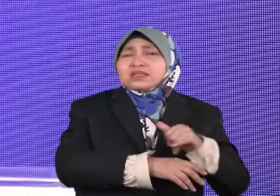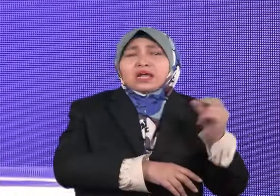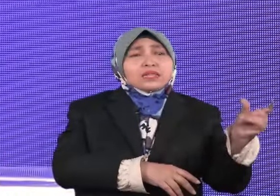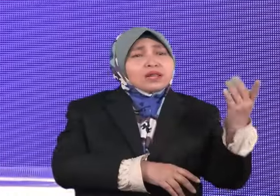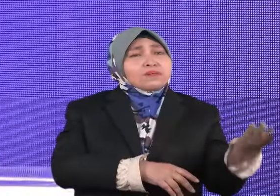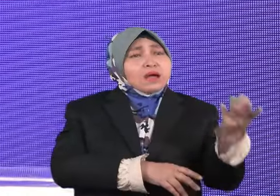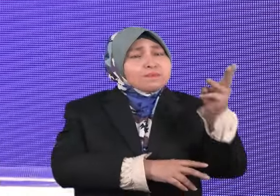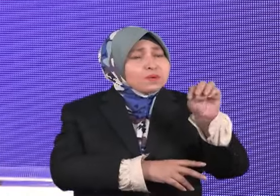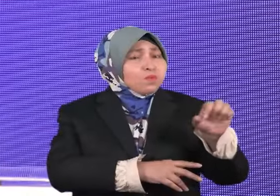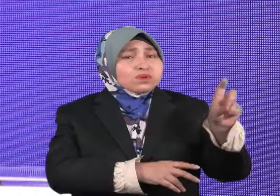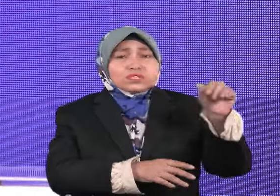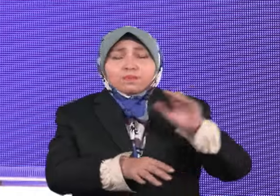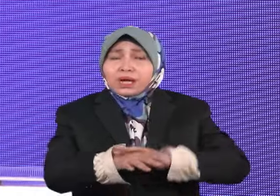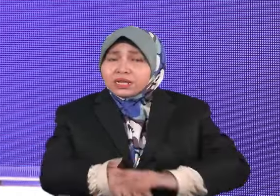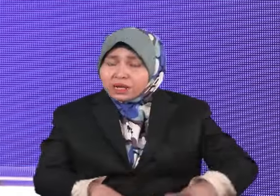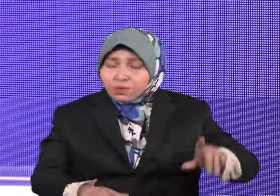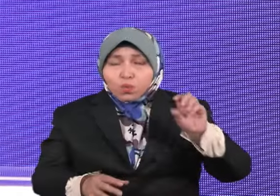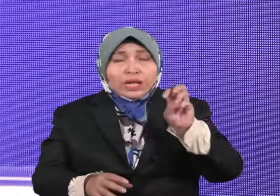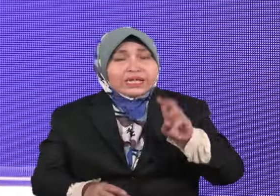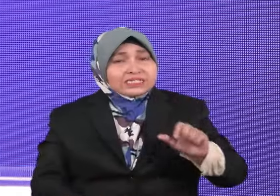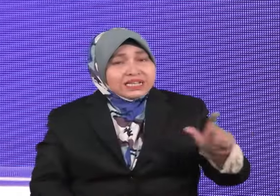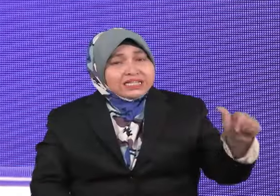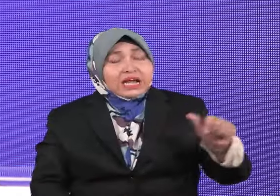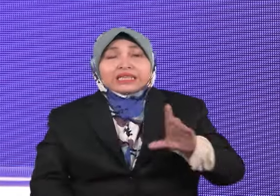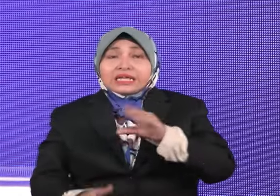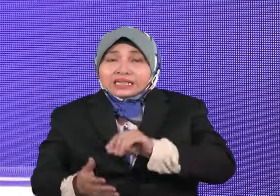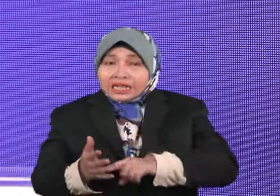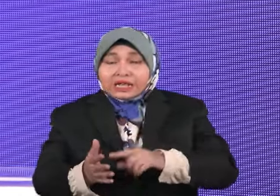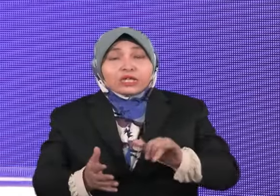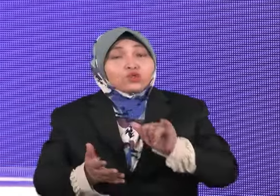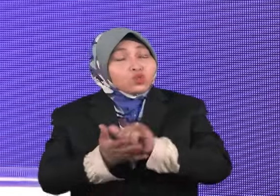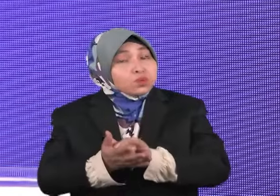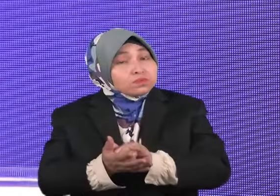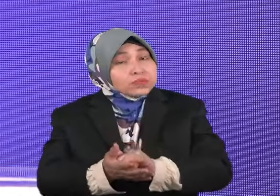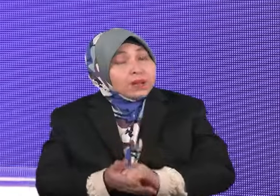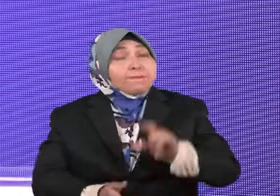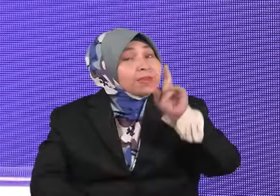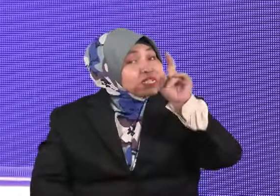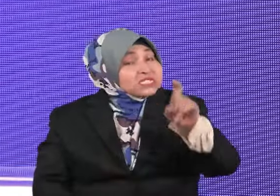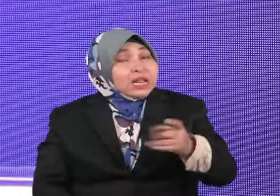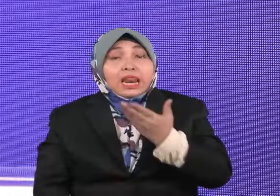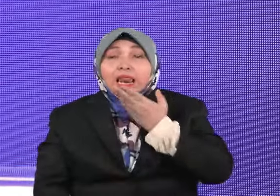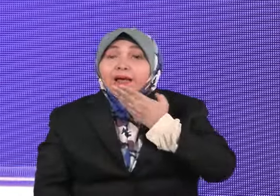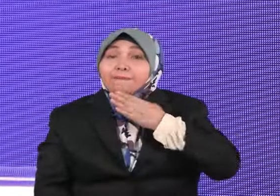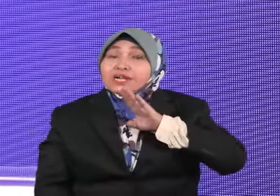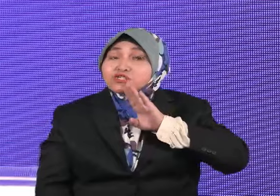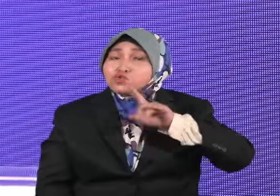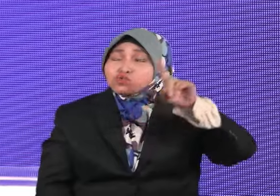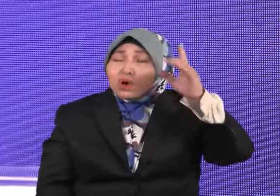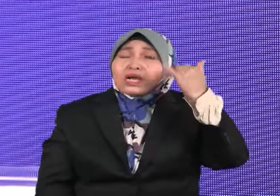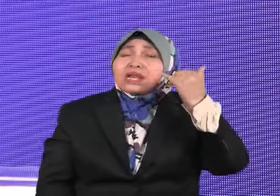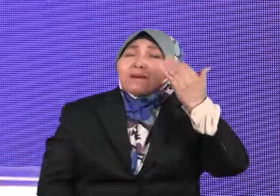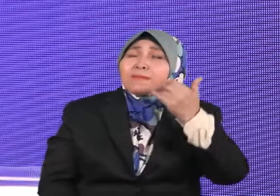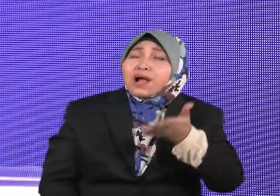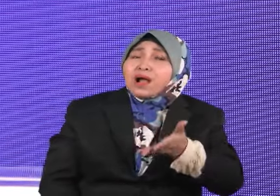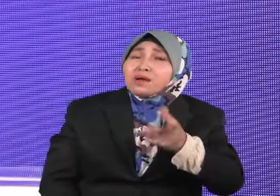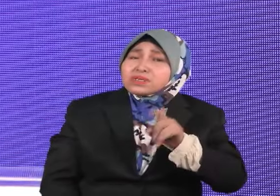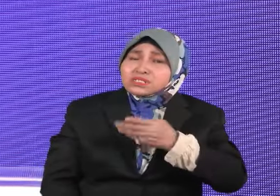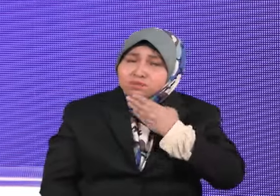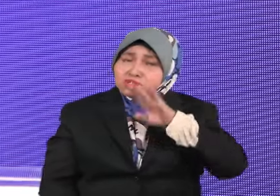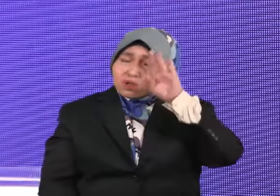kepada Bani Israel? Wala in syakartum la azidannakum ya, iaitu hendaklah bersyukur ya, Mengapa kena bersyukur? Dalam